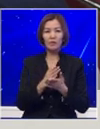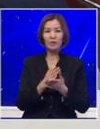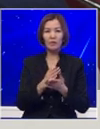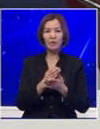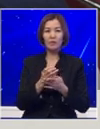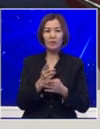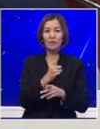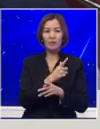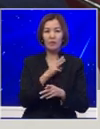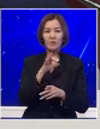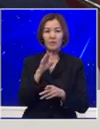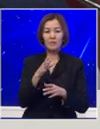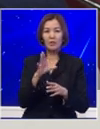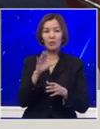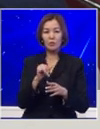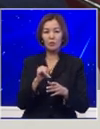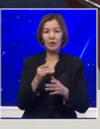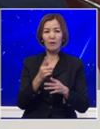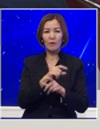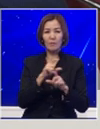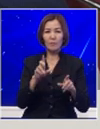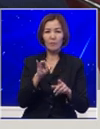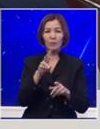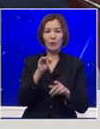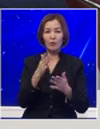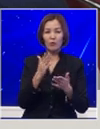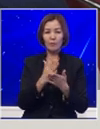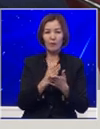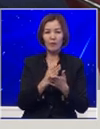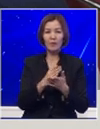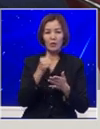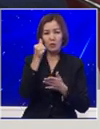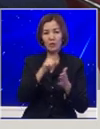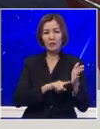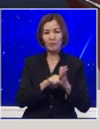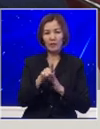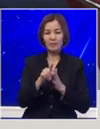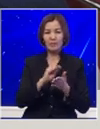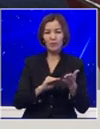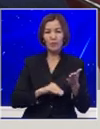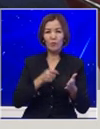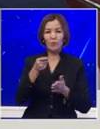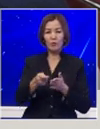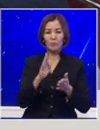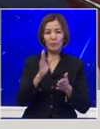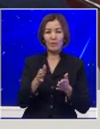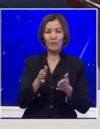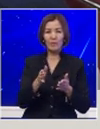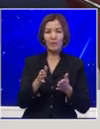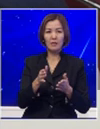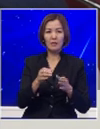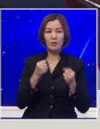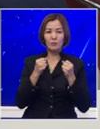бар. Тескен суда? Иә, Тескен суда. Жылдың басында бюджеттік өтінім беріледі. Онда ФАП пен